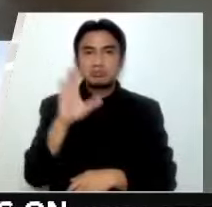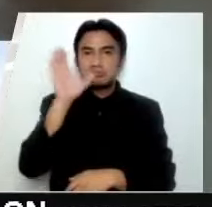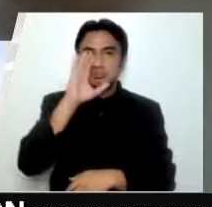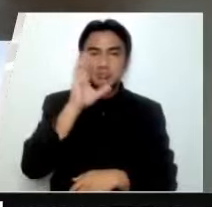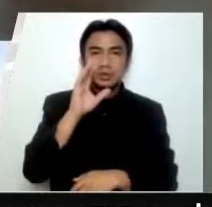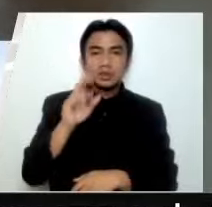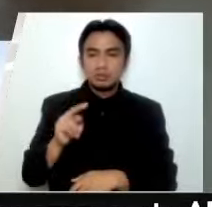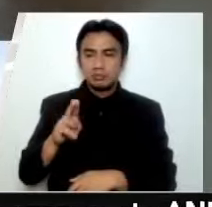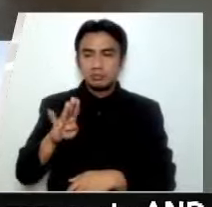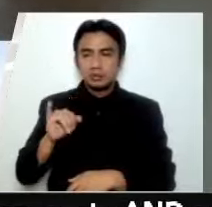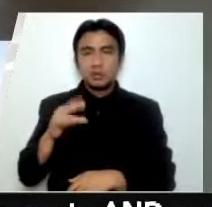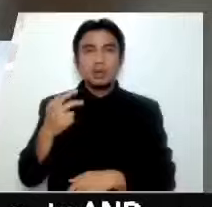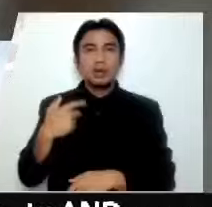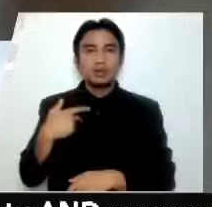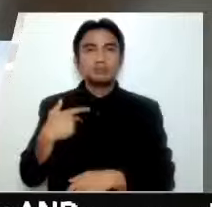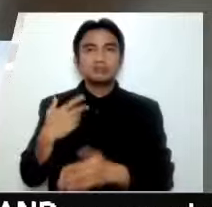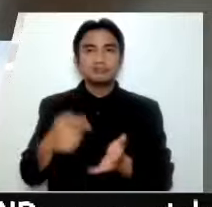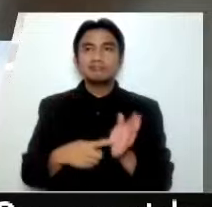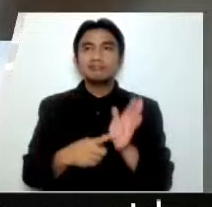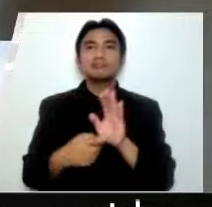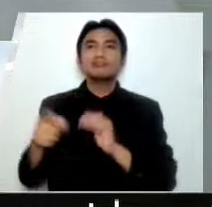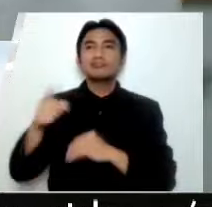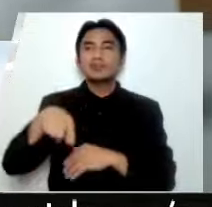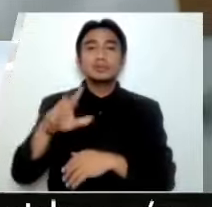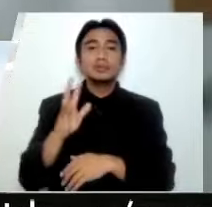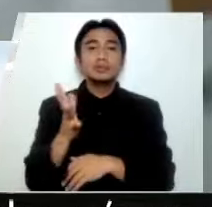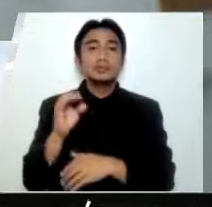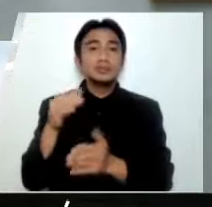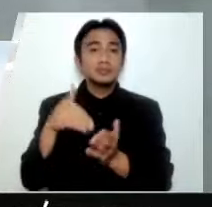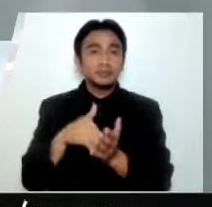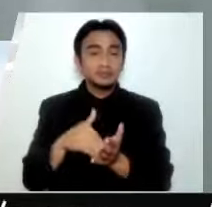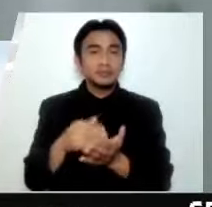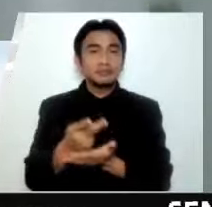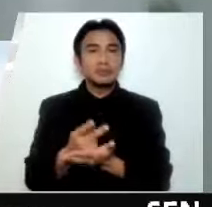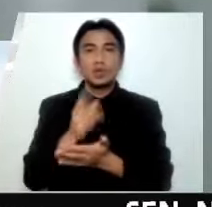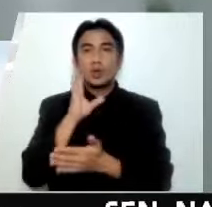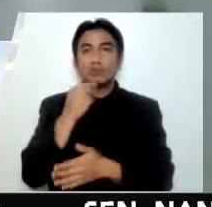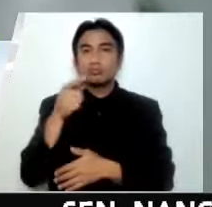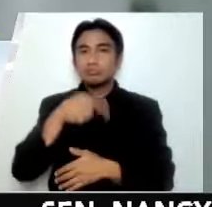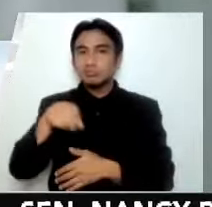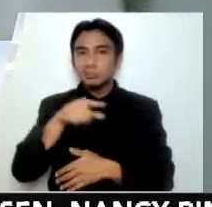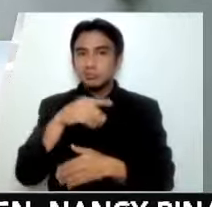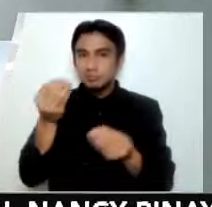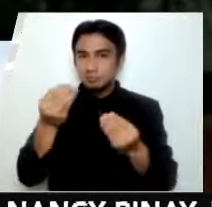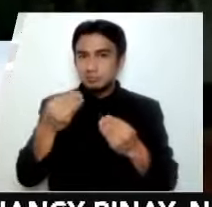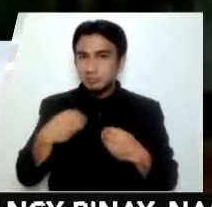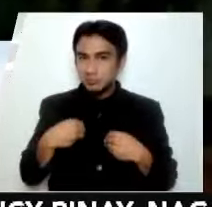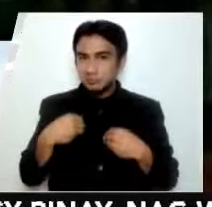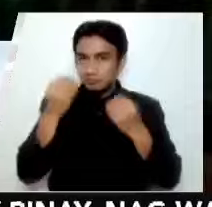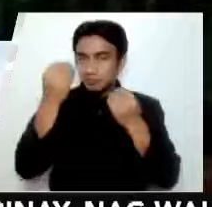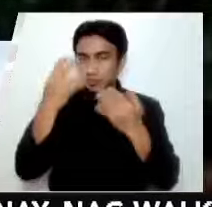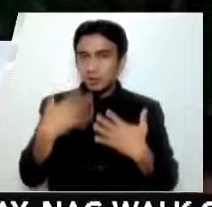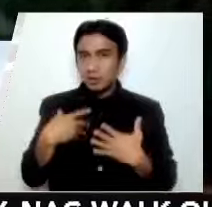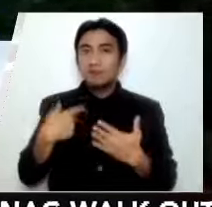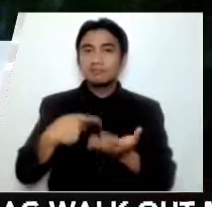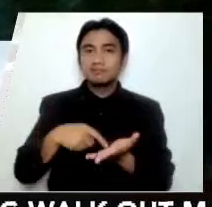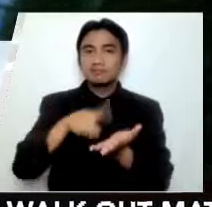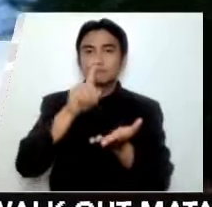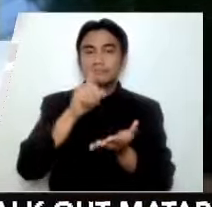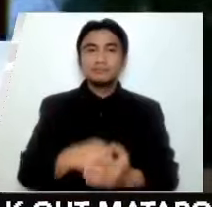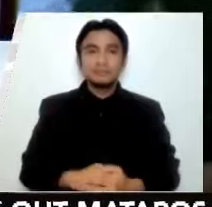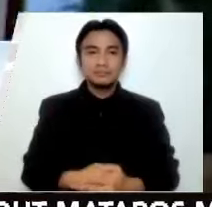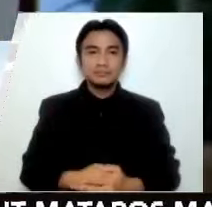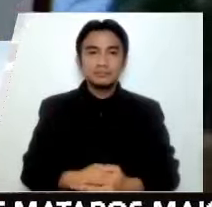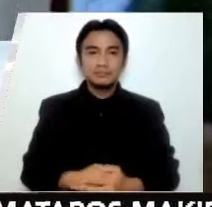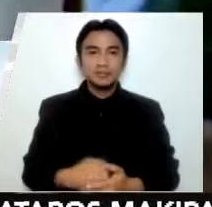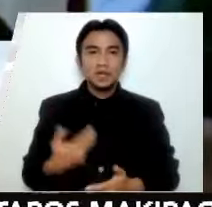na 50,000 pesos na pabuya sa makapagbibigay ng impormasyon. Hinihingi ng COMELEC ang findings na NBI